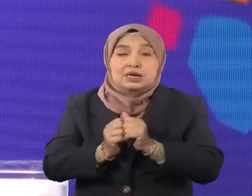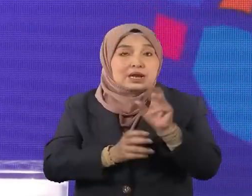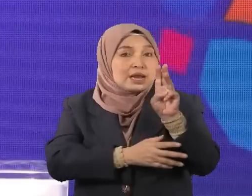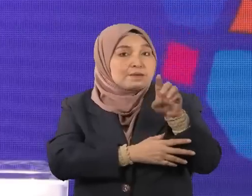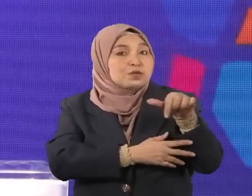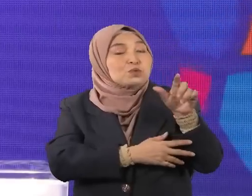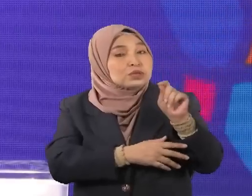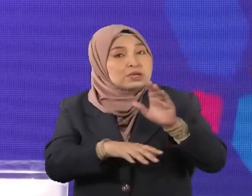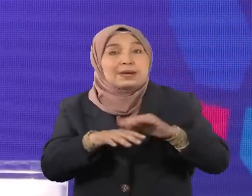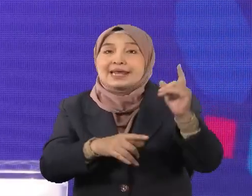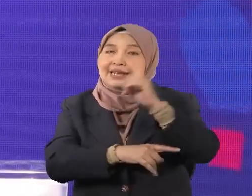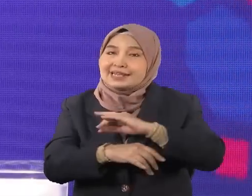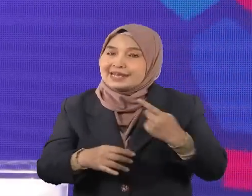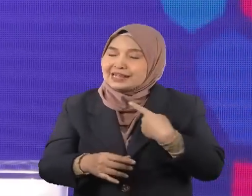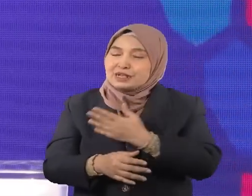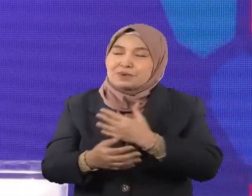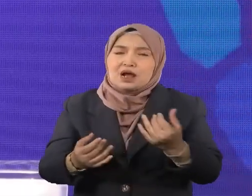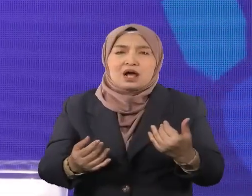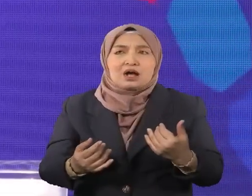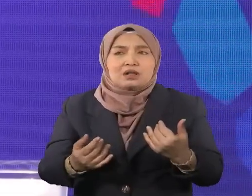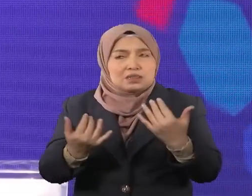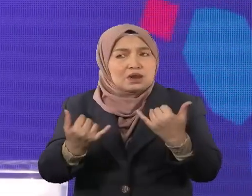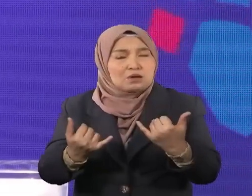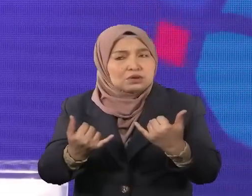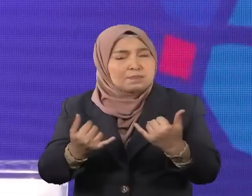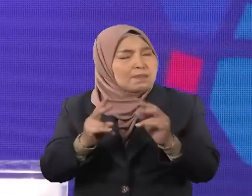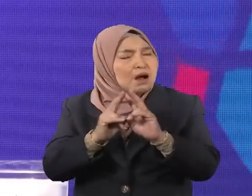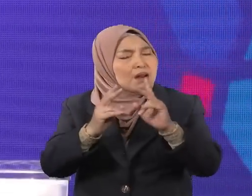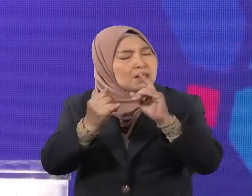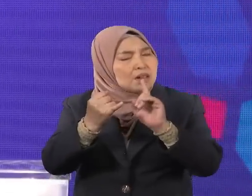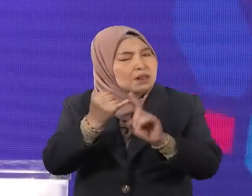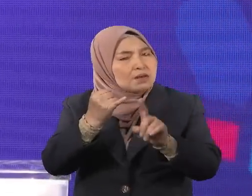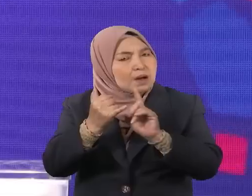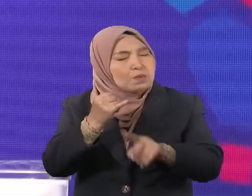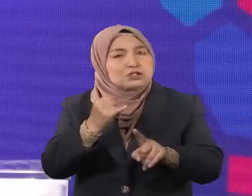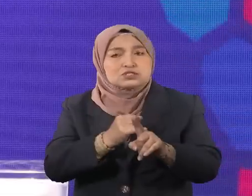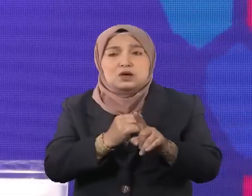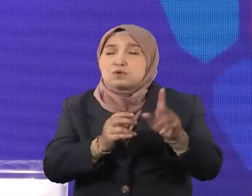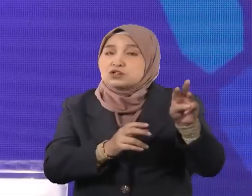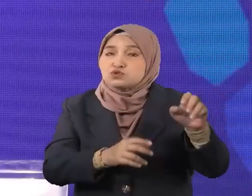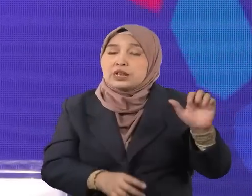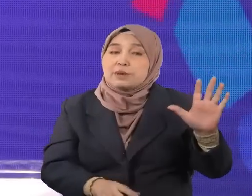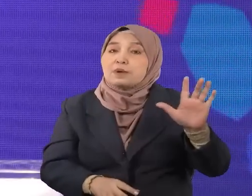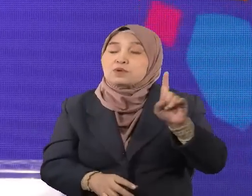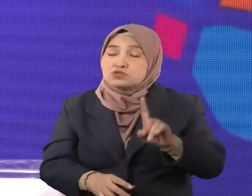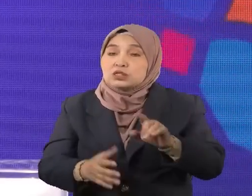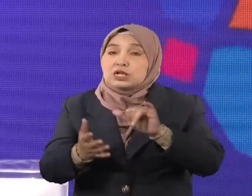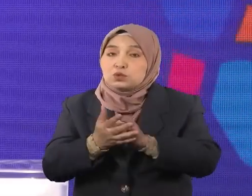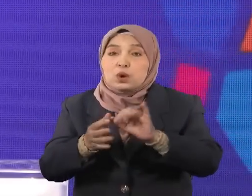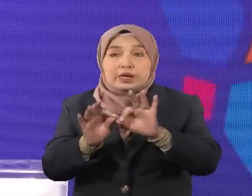Time pada hari ini. Kita berada di ayat yang paling bawah di halaman yang ke-51, iaitulah ayat